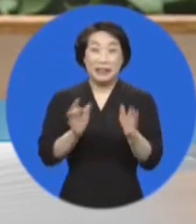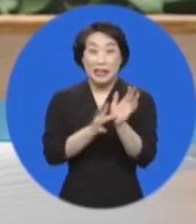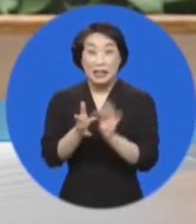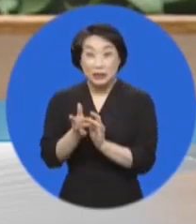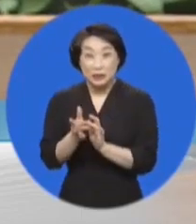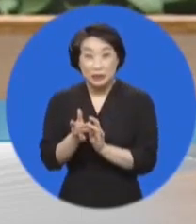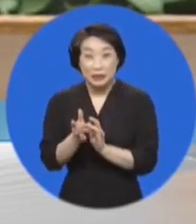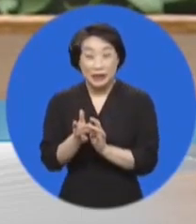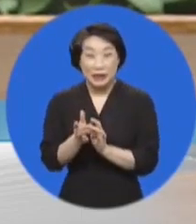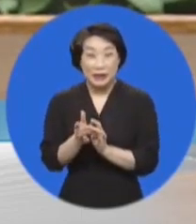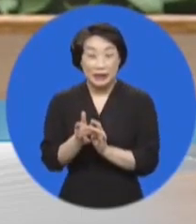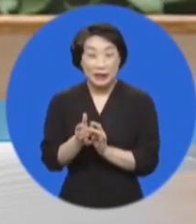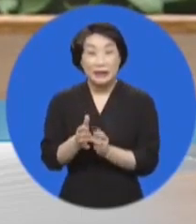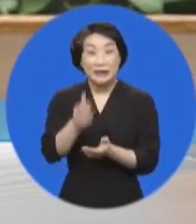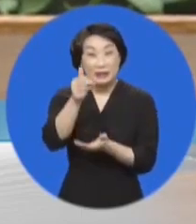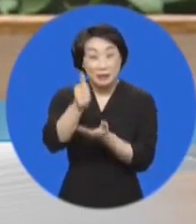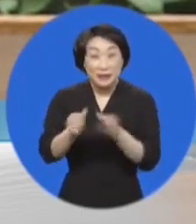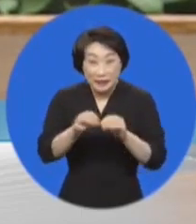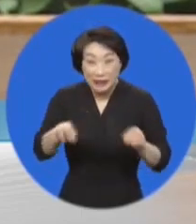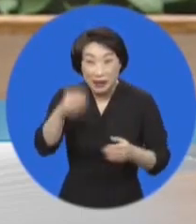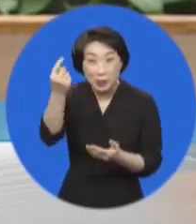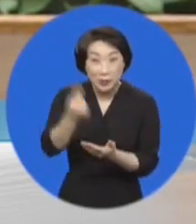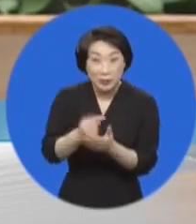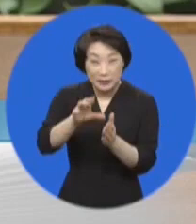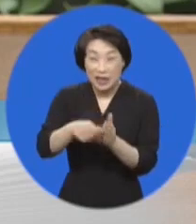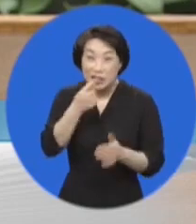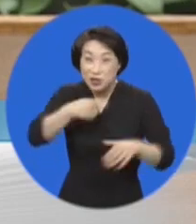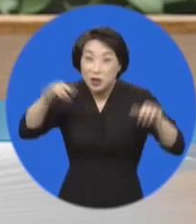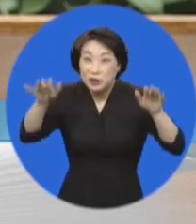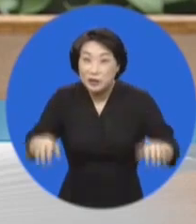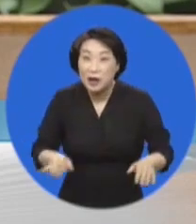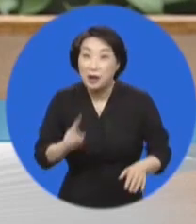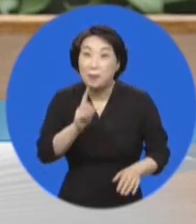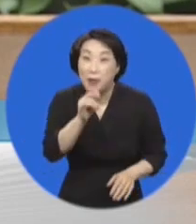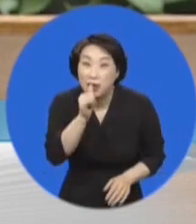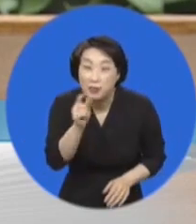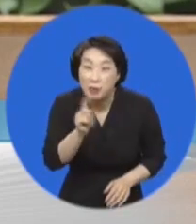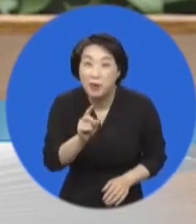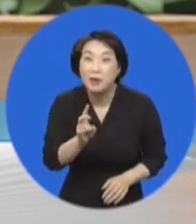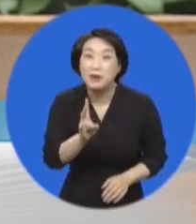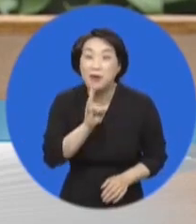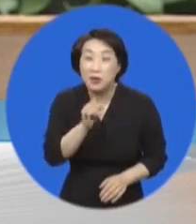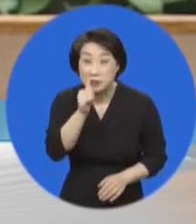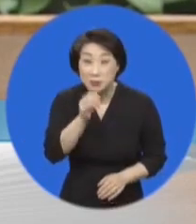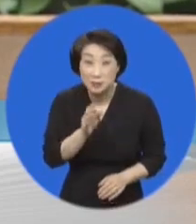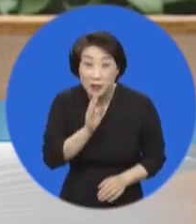예수님이 이 땅에 오실 때 천사가 뭐라고 그랬어요? 야!